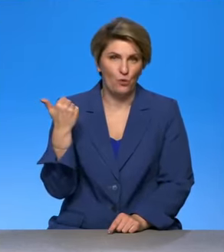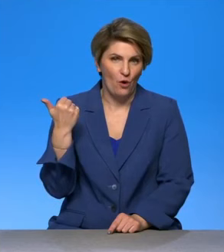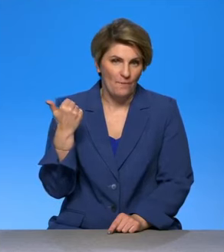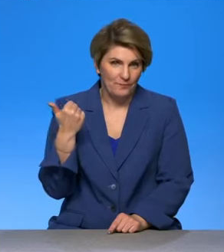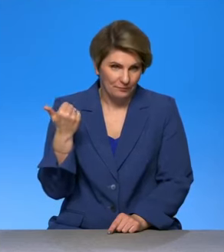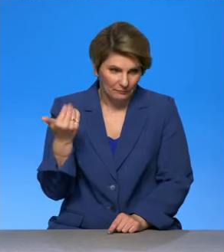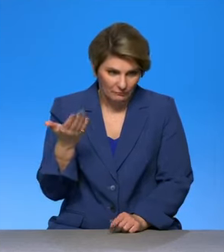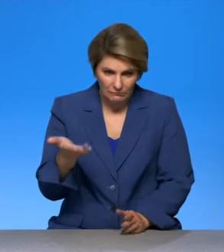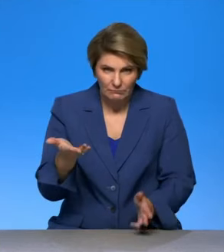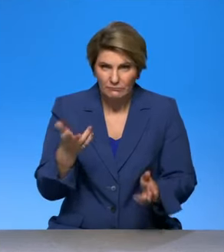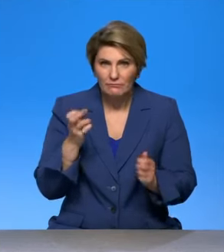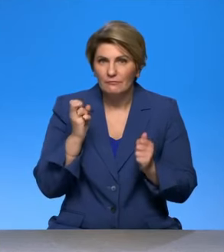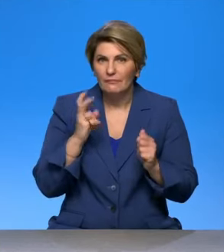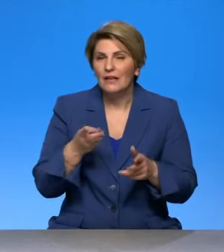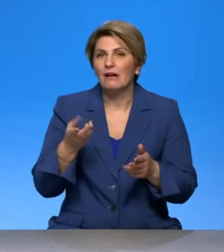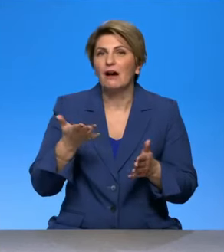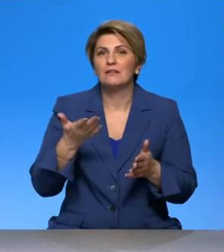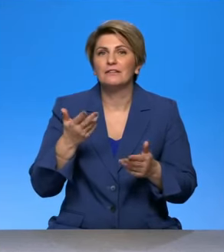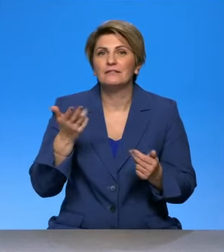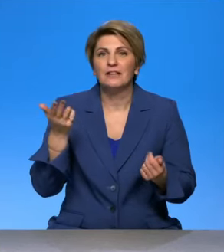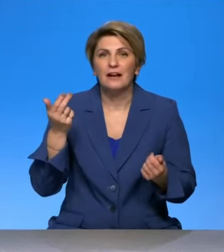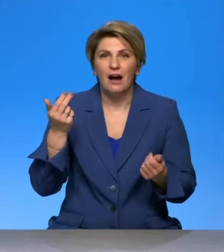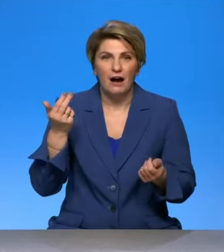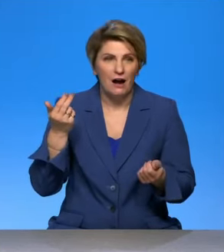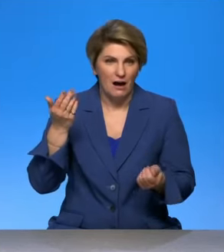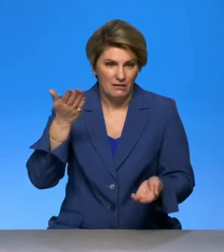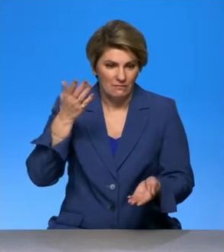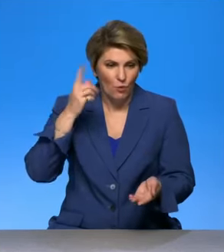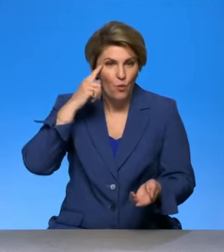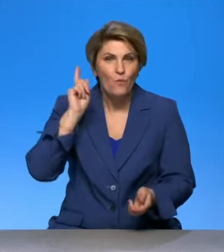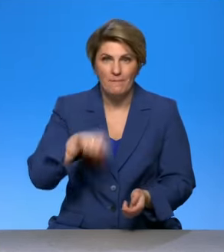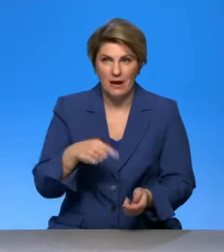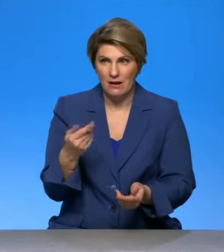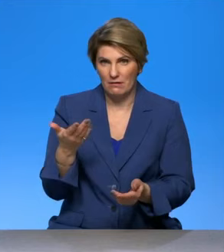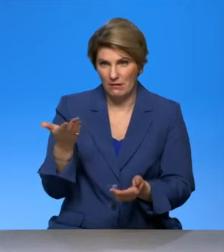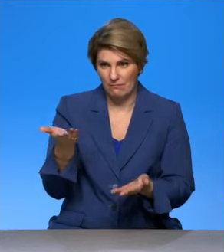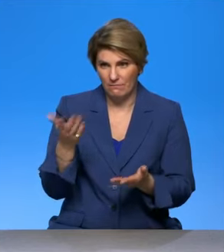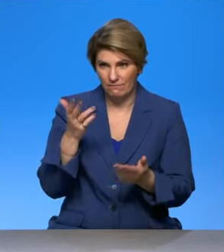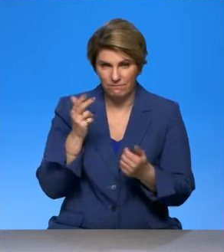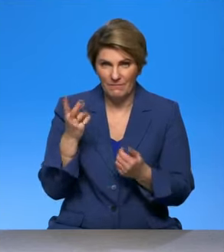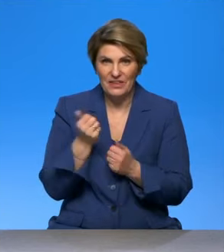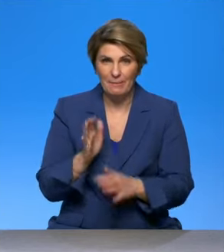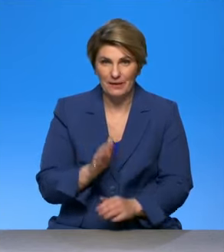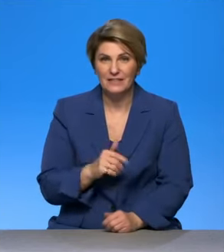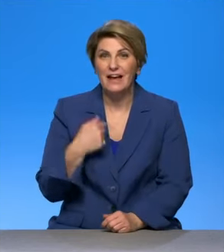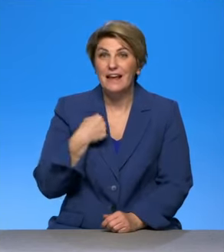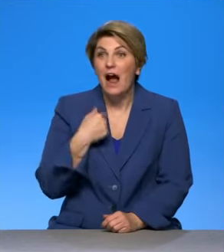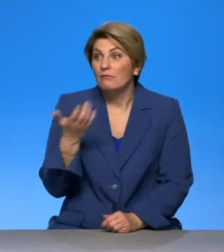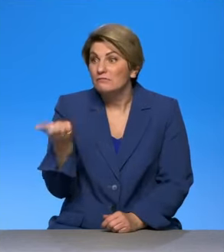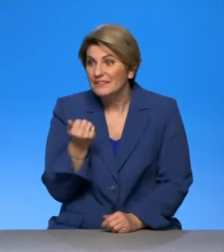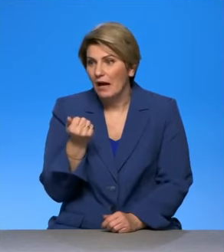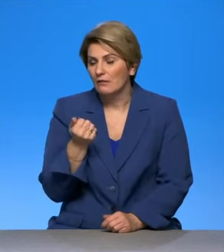правильно говорите, да, хочется отпраздновать. И человек думает, а, ладно, разок-то можно, пошел, взял. Потом, ай, ладно, еще разочек, это же не